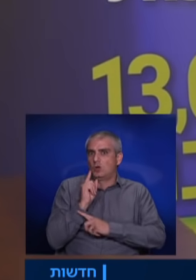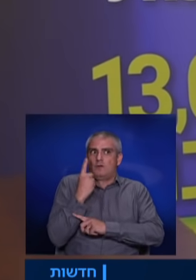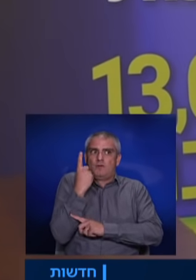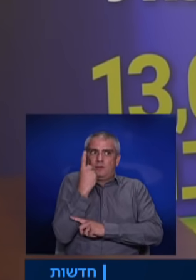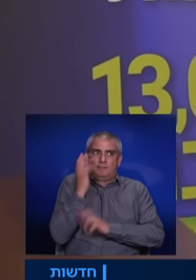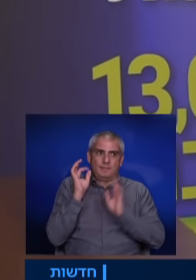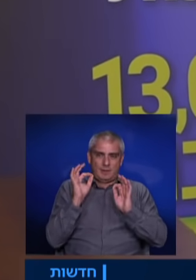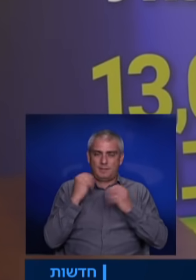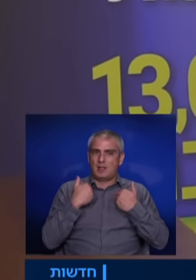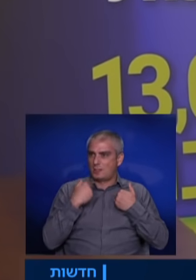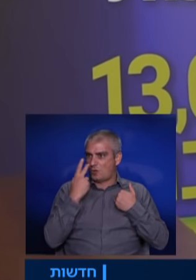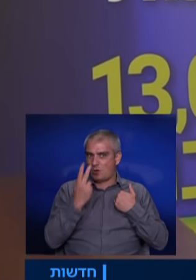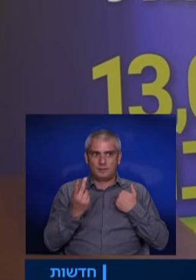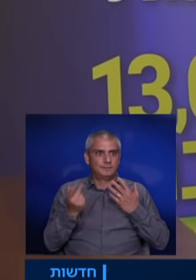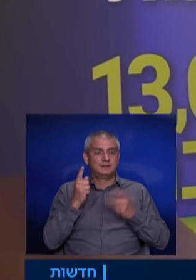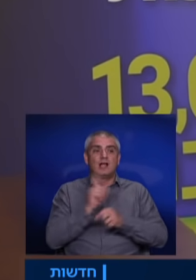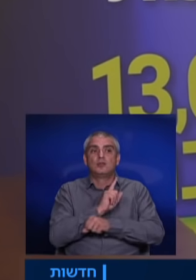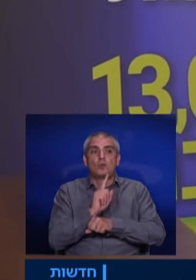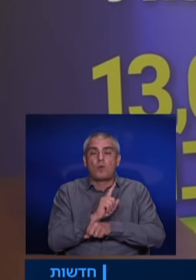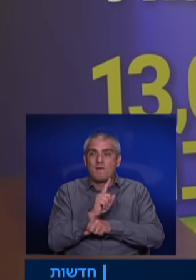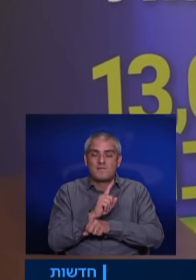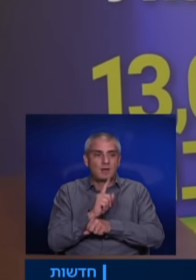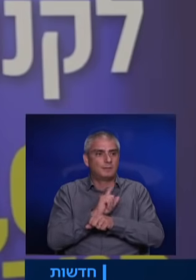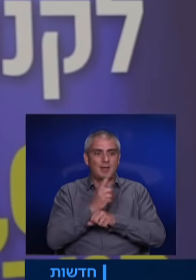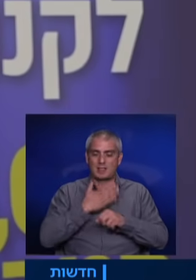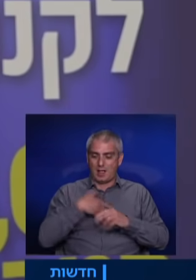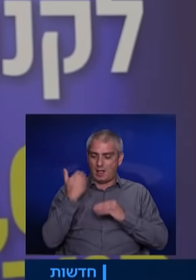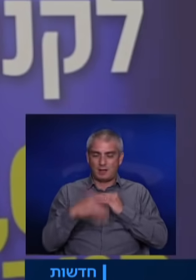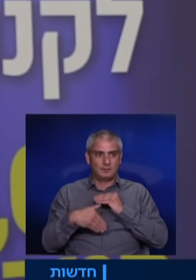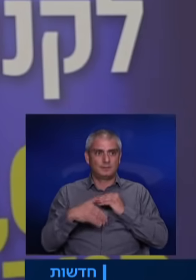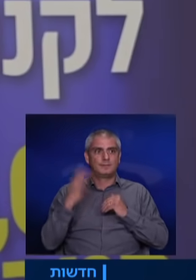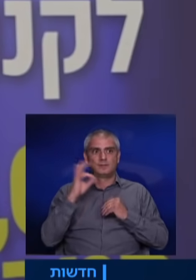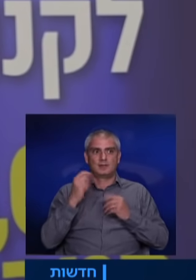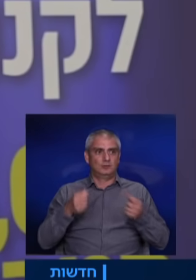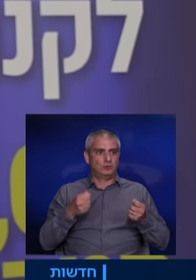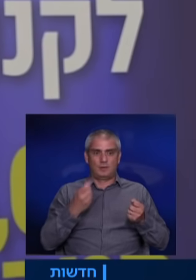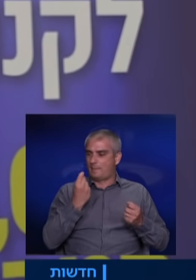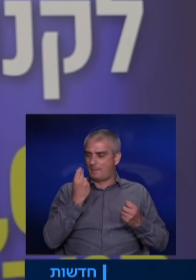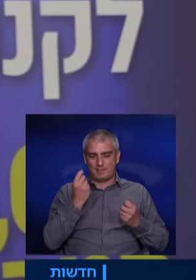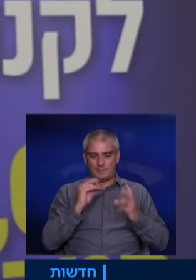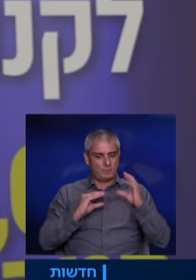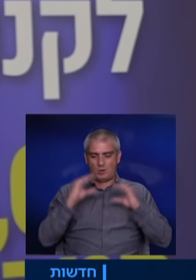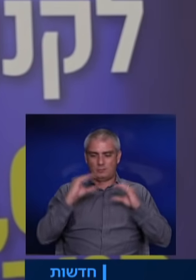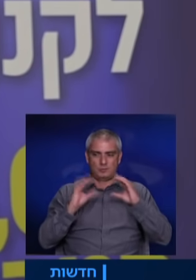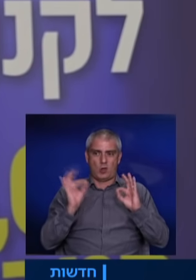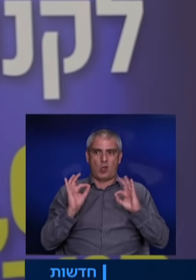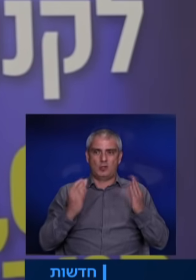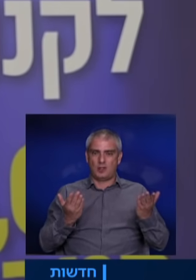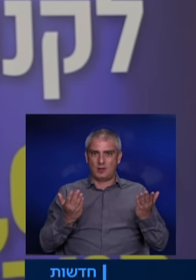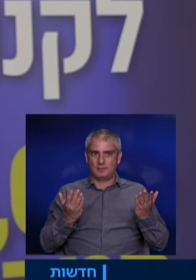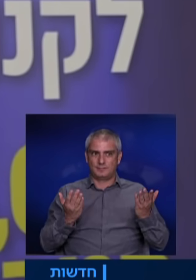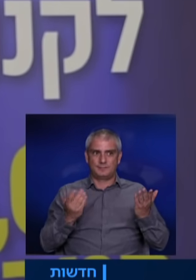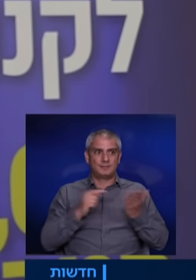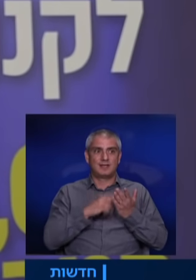ובהחלט אנחנו רואים, זה התקופה שמיד אחרי החג, עדיין השוק מבחינת המחירים לא יסתדר,